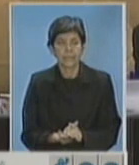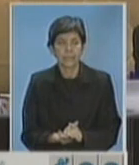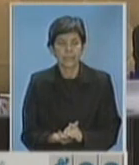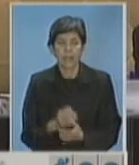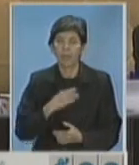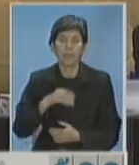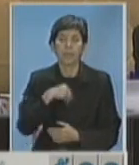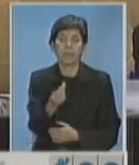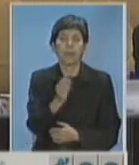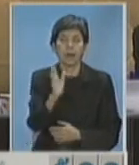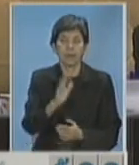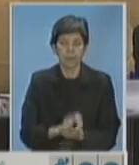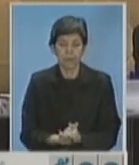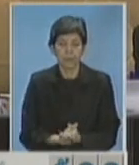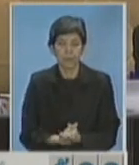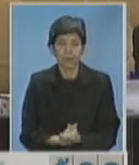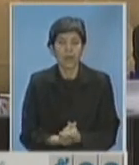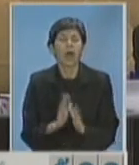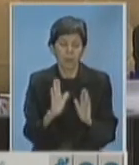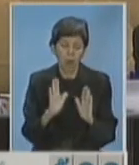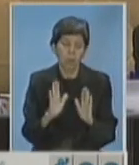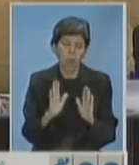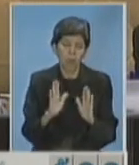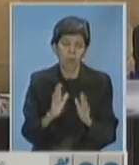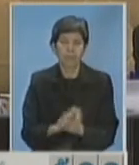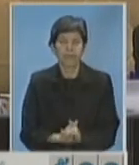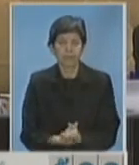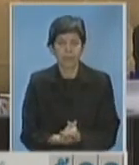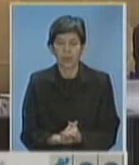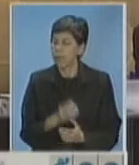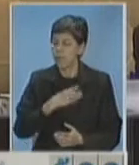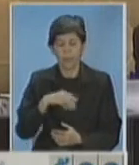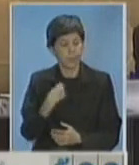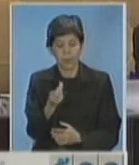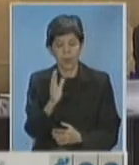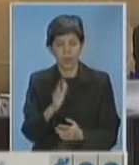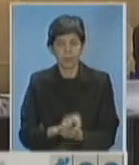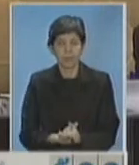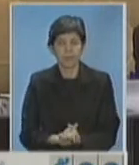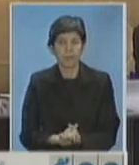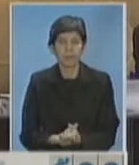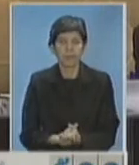ผมไม่อนุญาตแล้วครับท่านพอเถอะครับไม่อนุญาตแล้วครับ